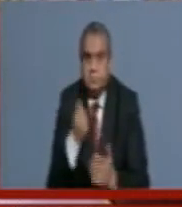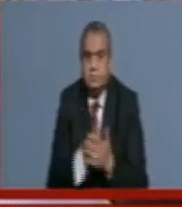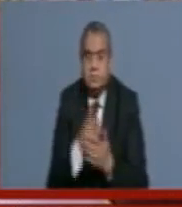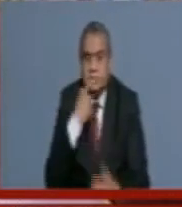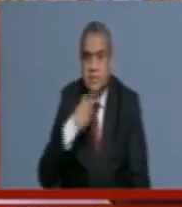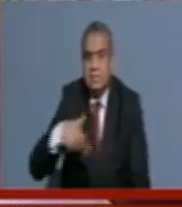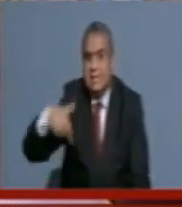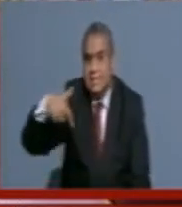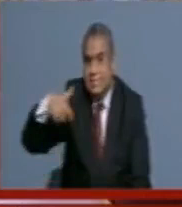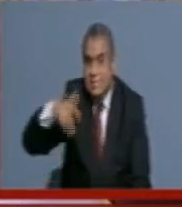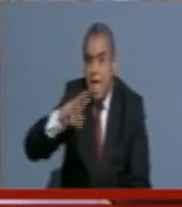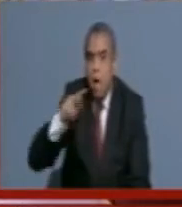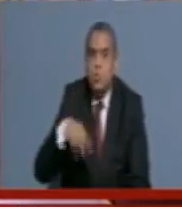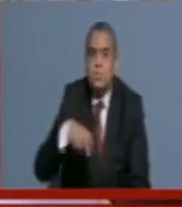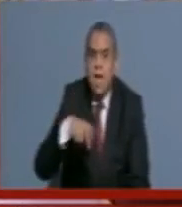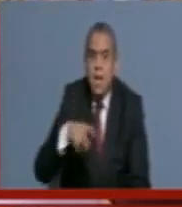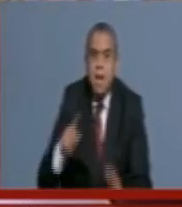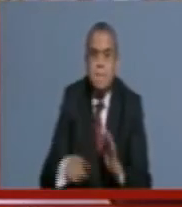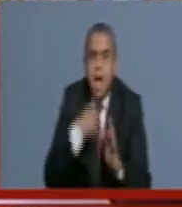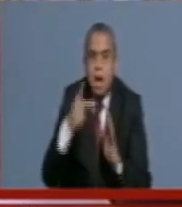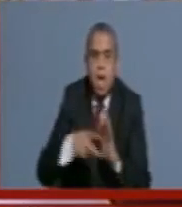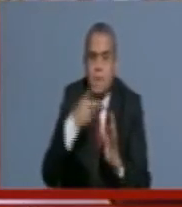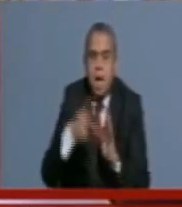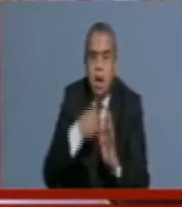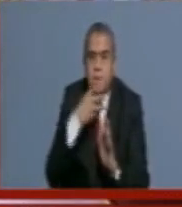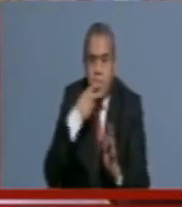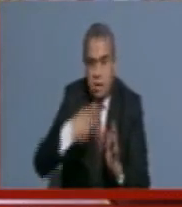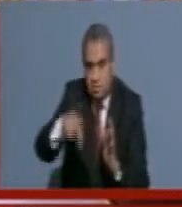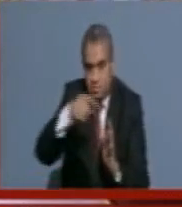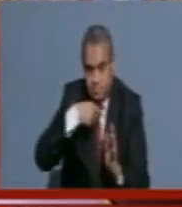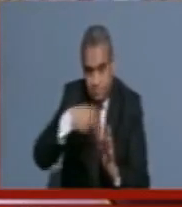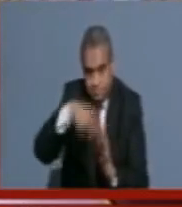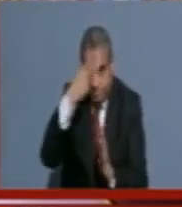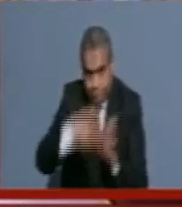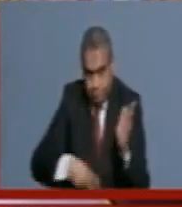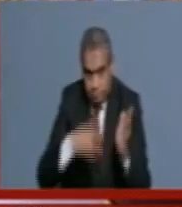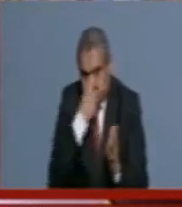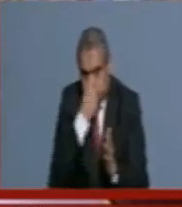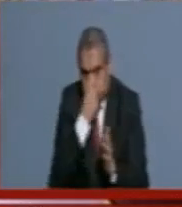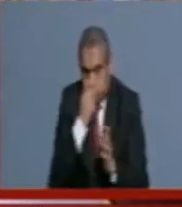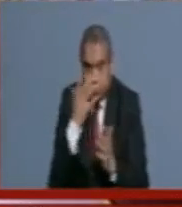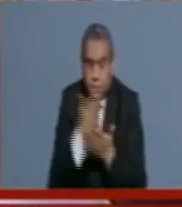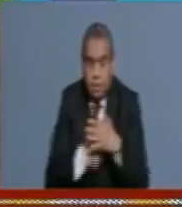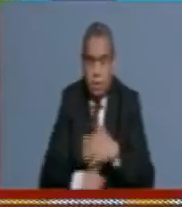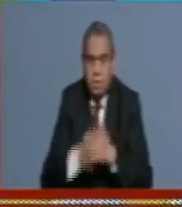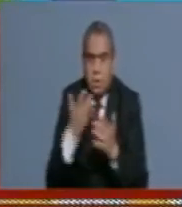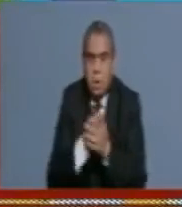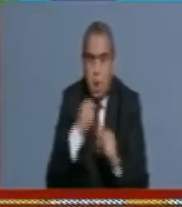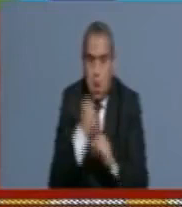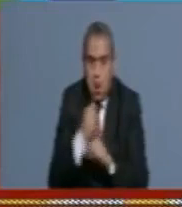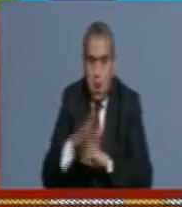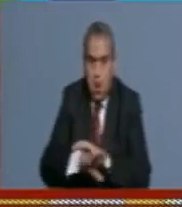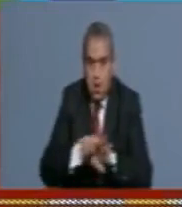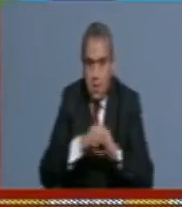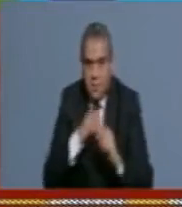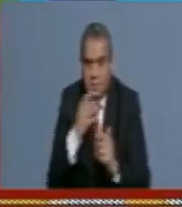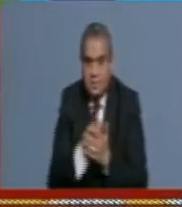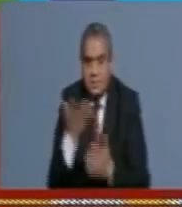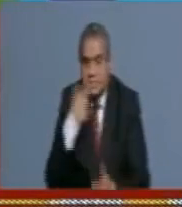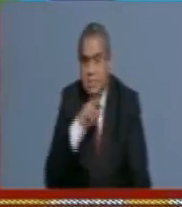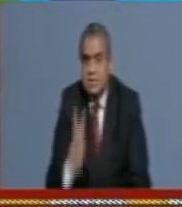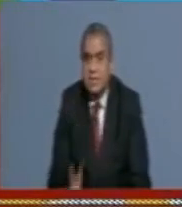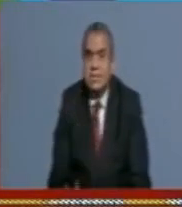80 مواطن، وبالتالي تم التعاقد لان احنا نقدر نغطي ال 67